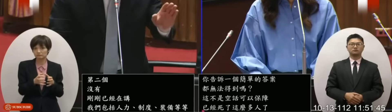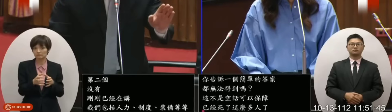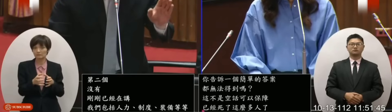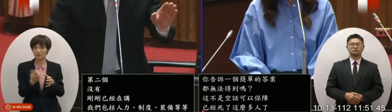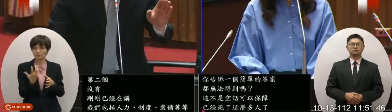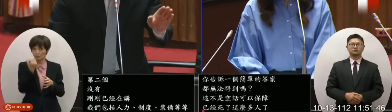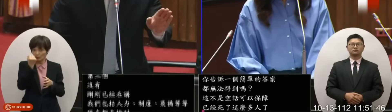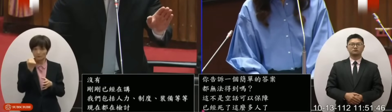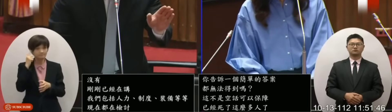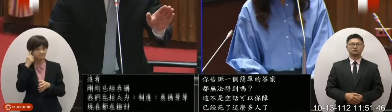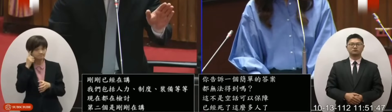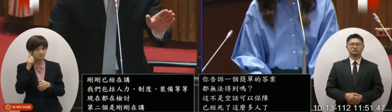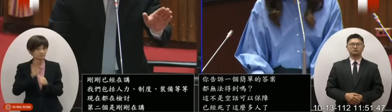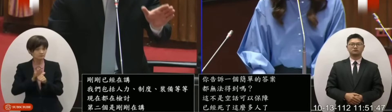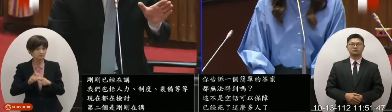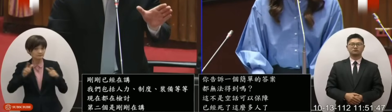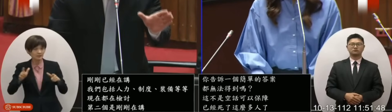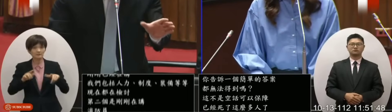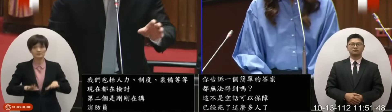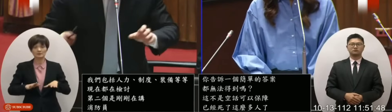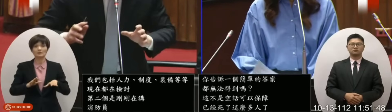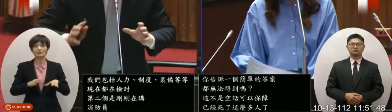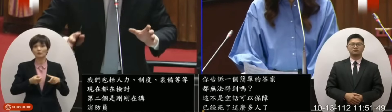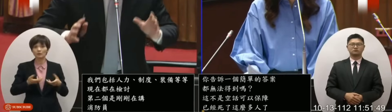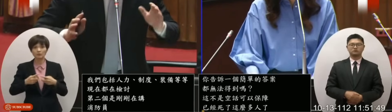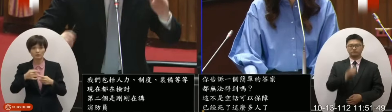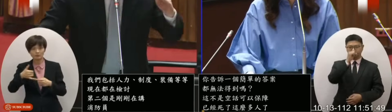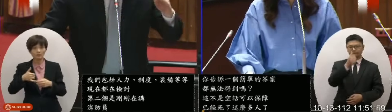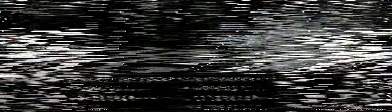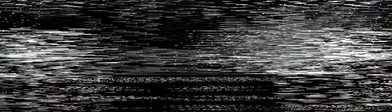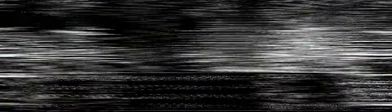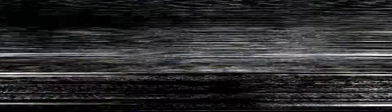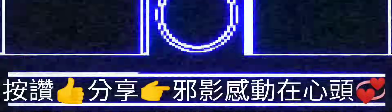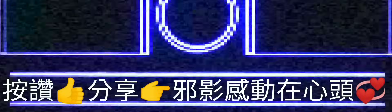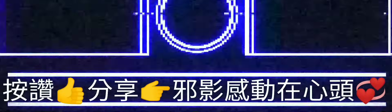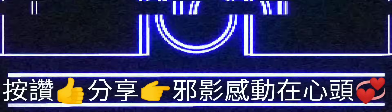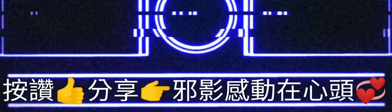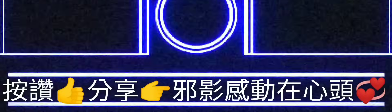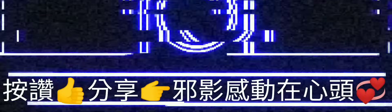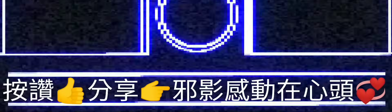消我们的公务人员的这个协会法来做处理，放宽， 谢谢部长啊， 然后把这个。